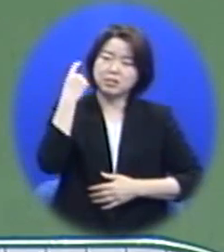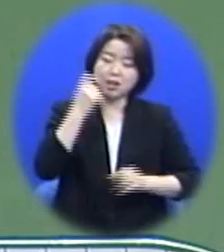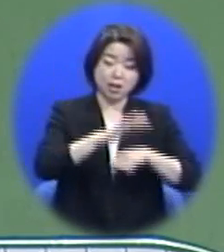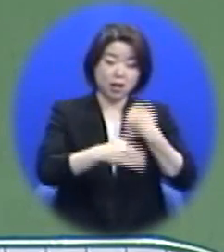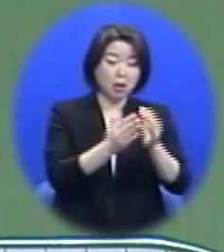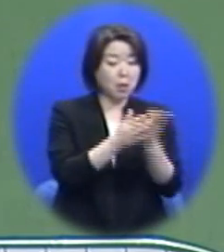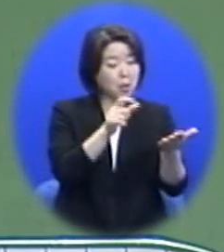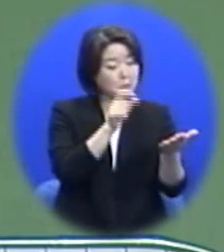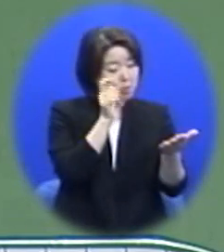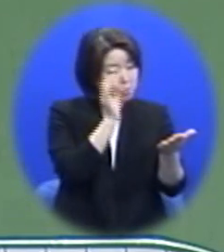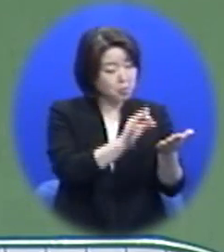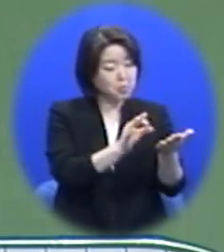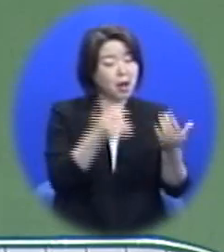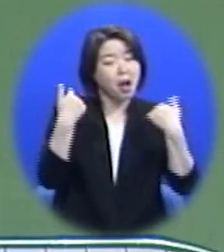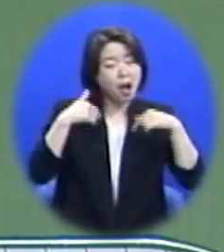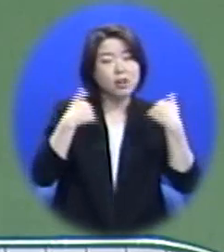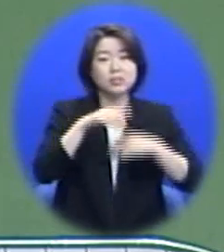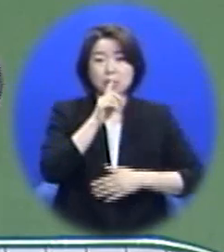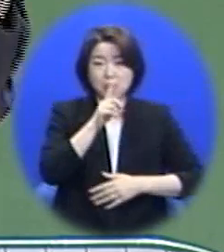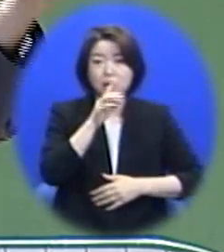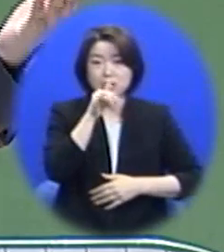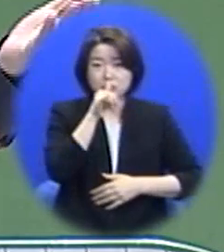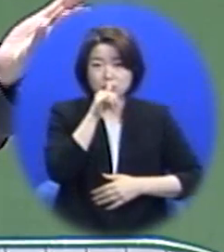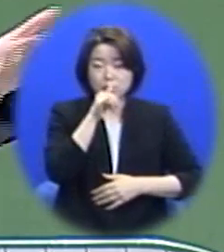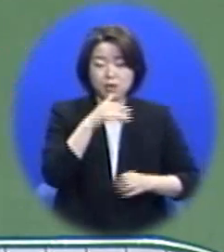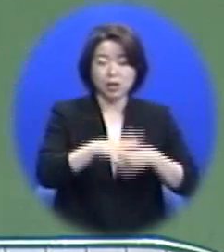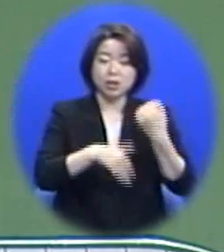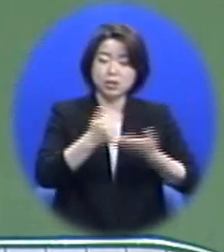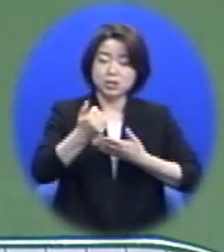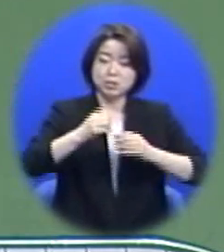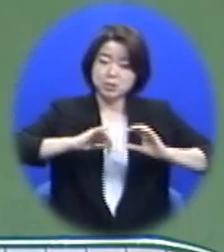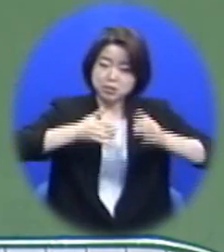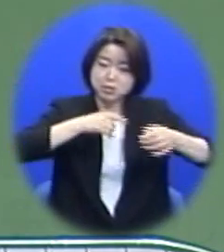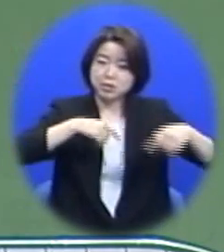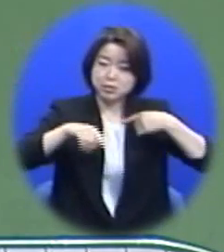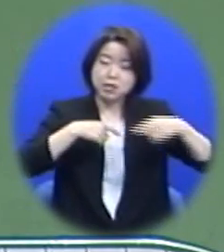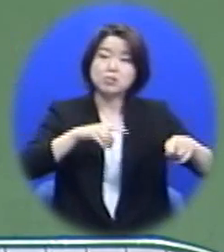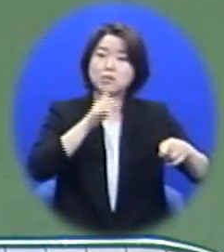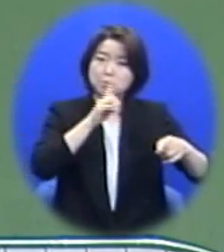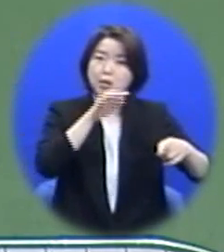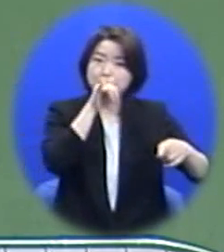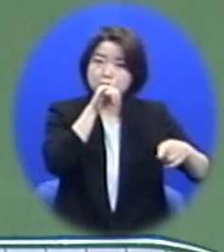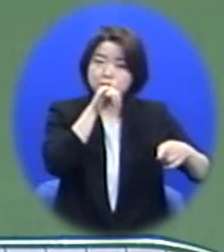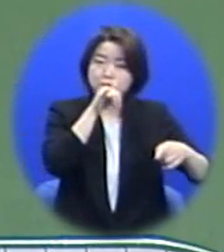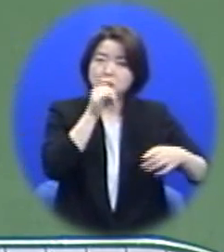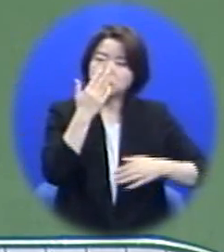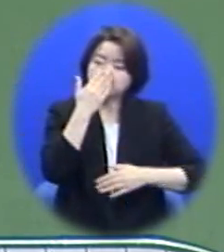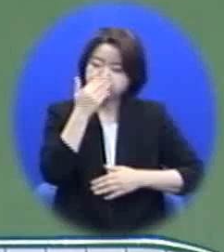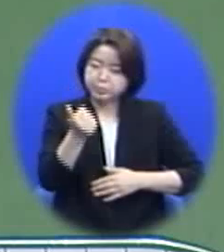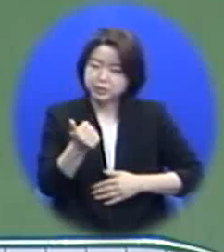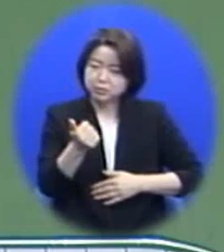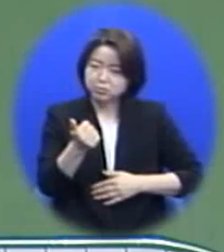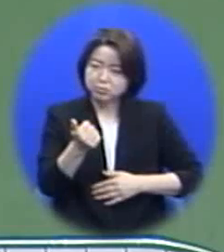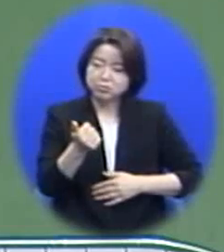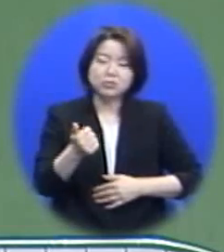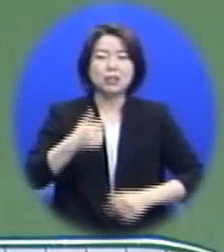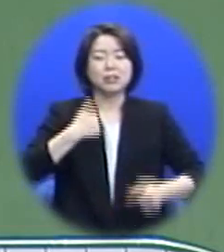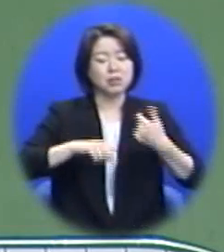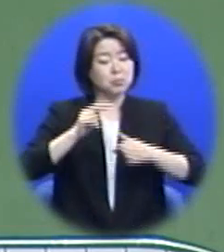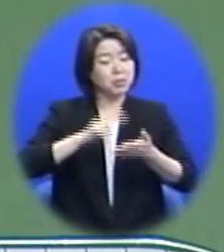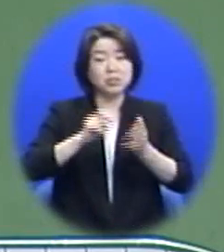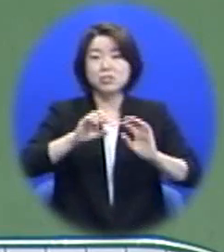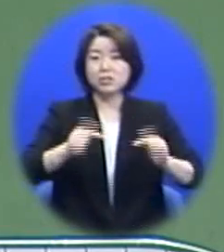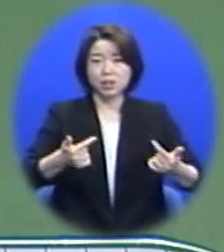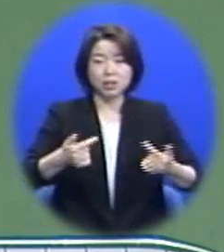말씀하고 있는 거죠 하나님이 세상을 다스린다고 그러더라 이건 기뻐 뛰는 건 아니죠네